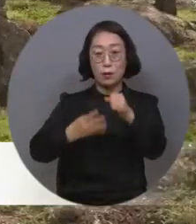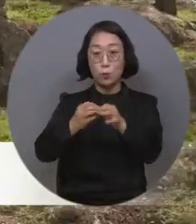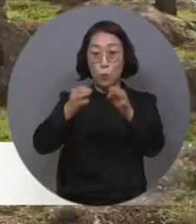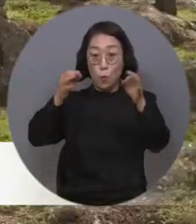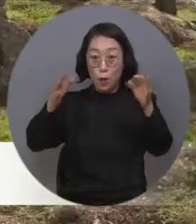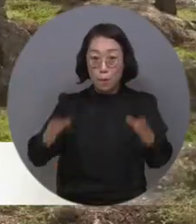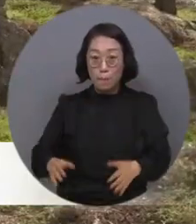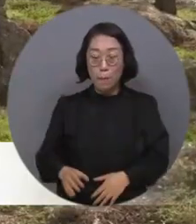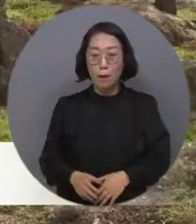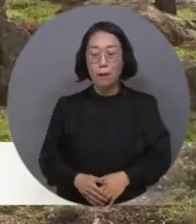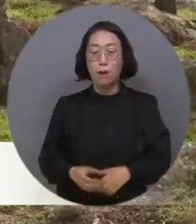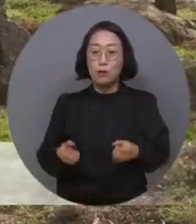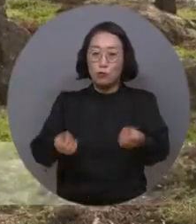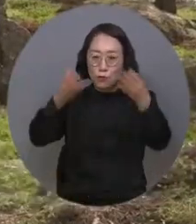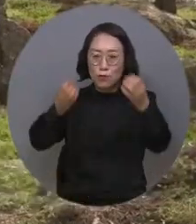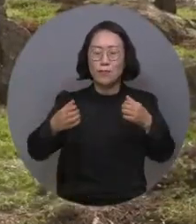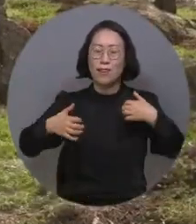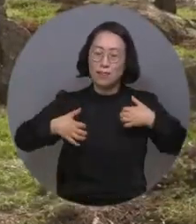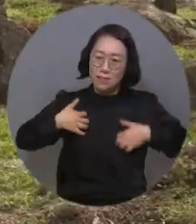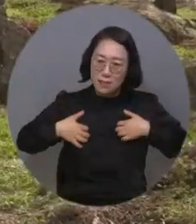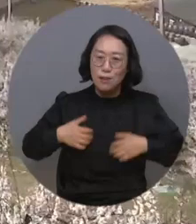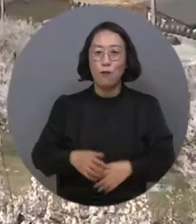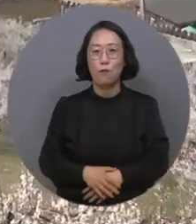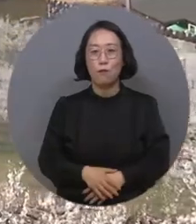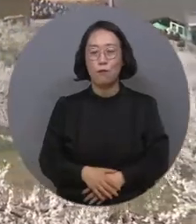이번 매화축제를 반겼습니다